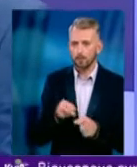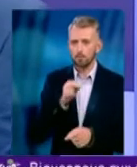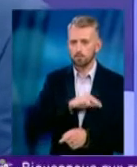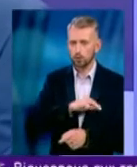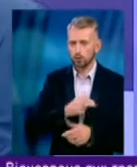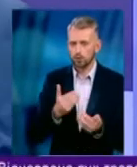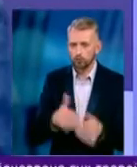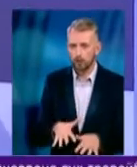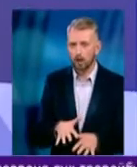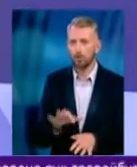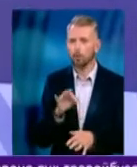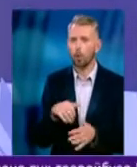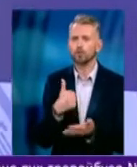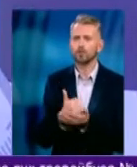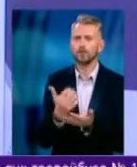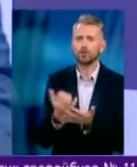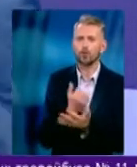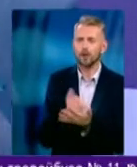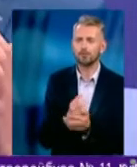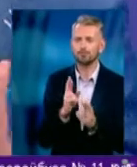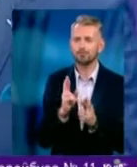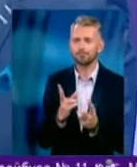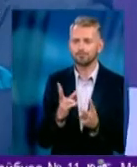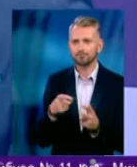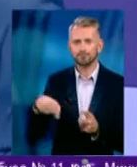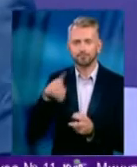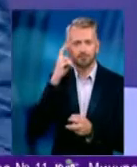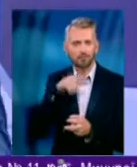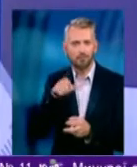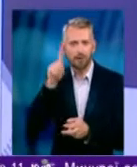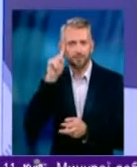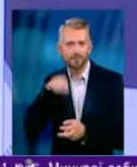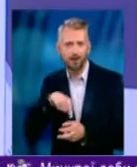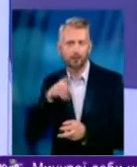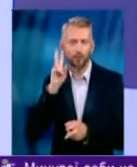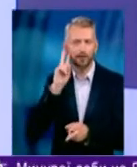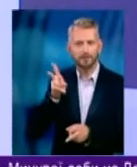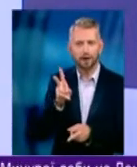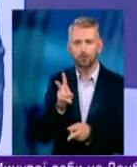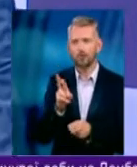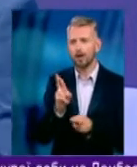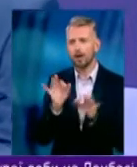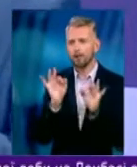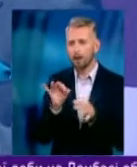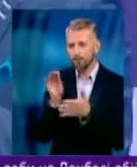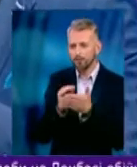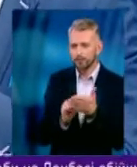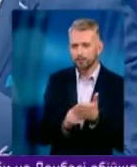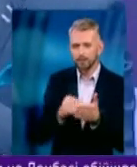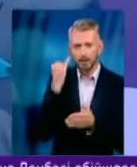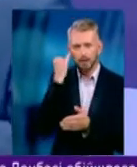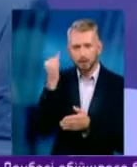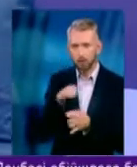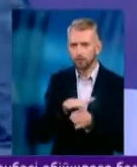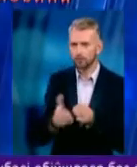запрацював. Про основні досягнення. Наскільки зараз кияни обізнані і вміють правильно сформулювати ідею і безпосередньо втілити вже